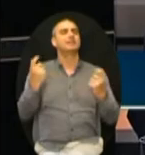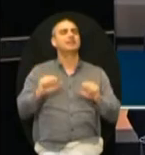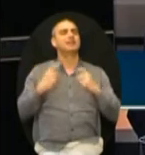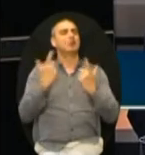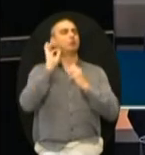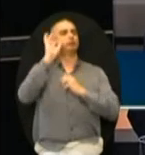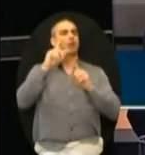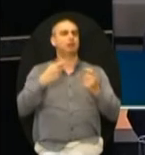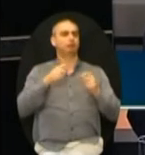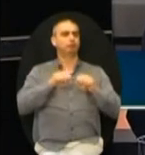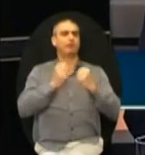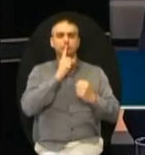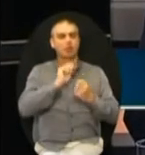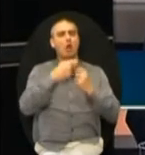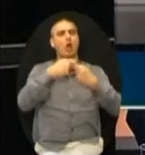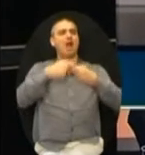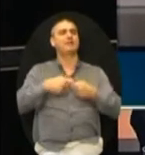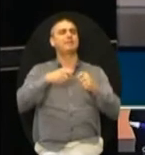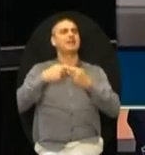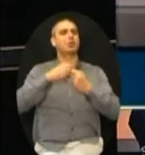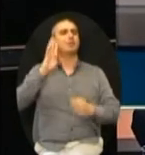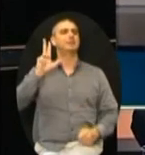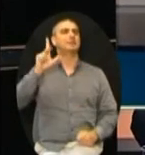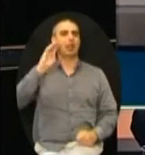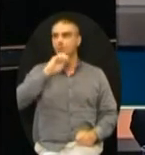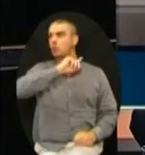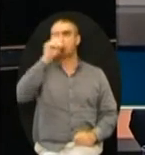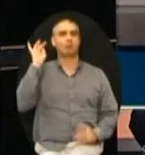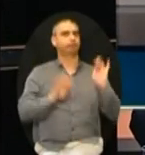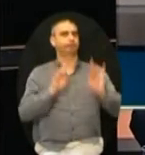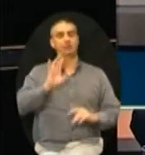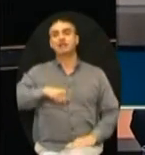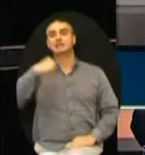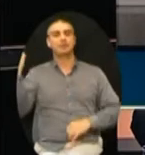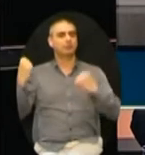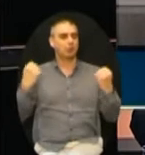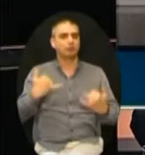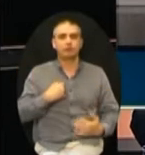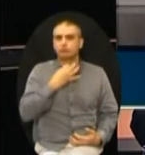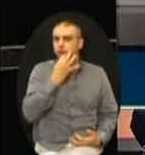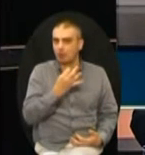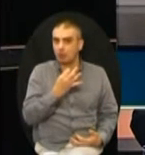שתיקה וחברים בארגון בצלם. הגינויים הגיעו מכל כיוון, מימין ומשמאל, ואתה נשאלת השאלה,